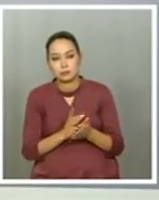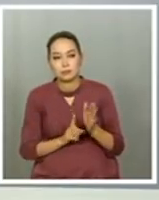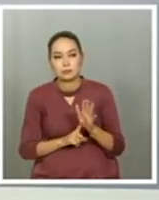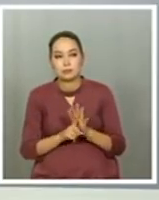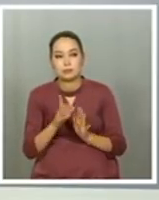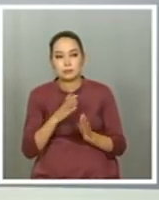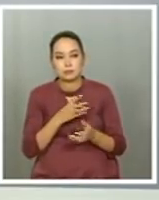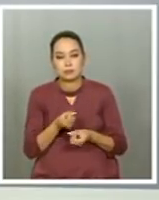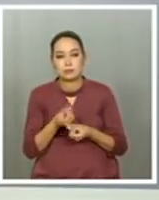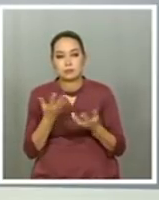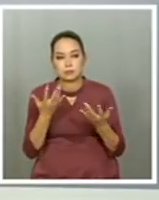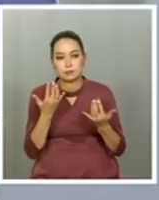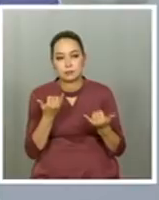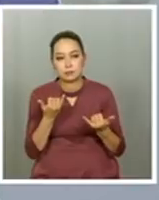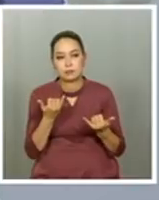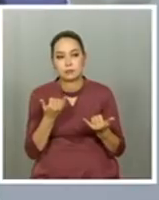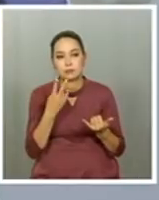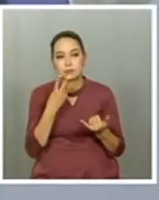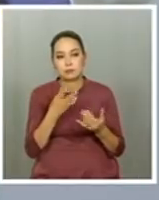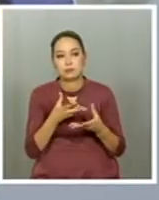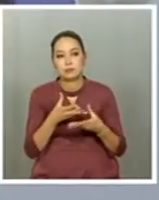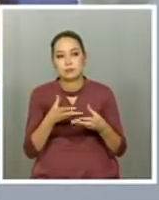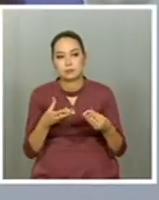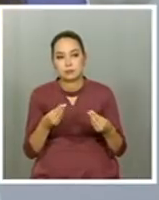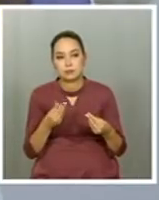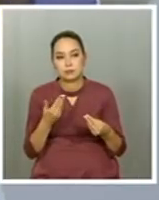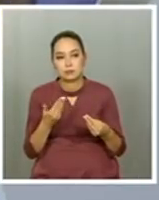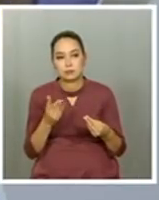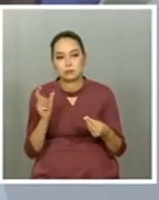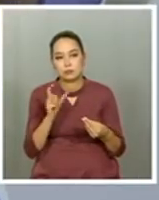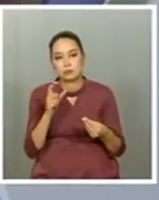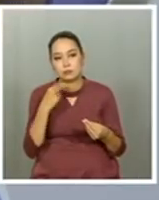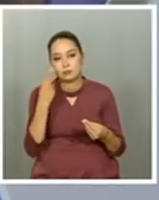түсті, ал қазіргі ертіндісі қою көк түсті.